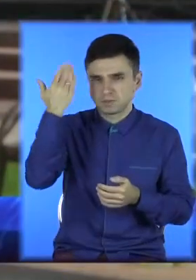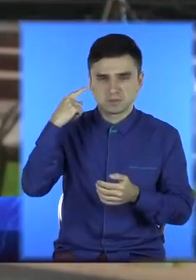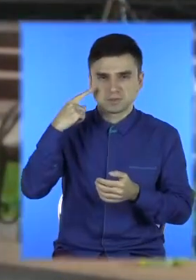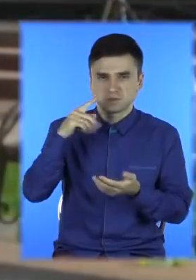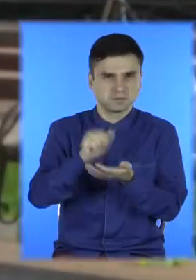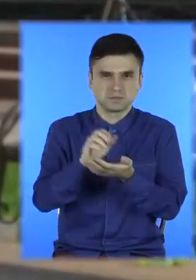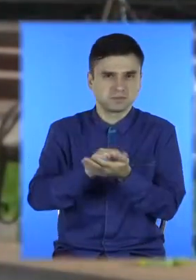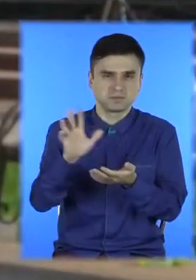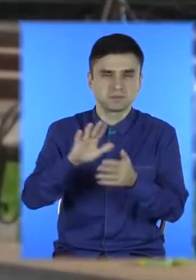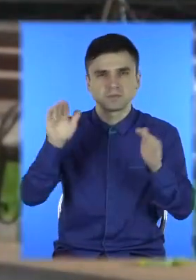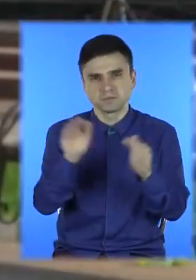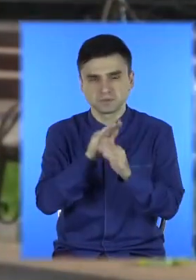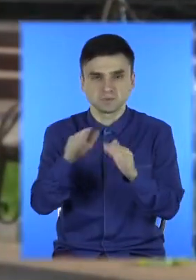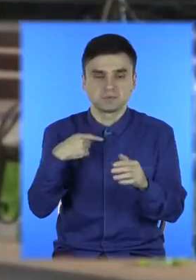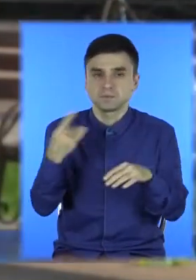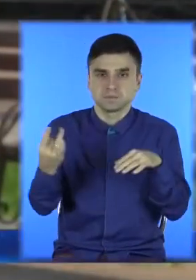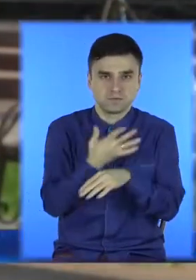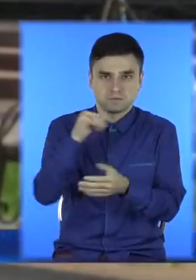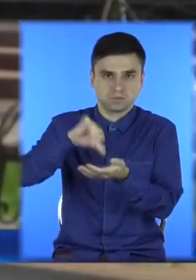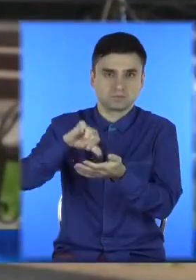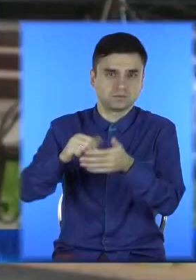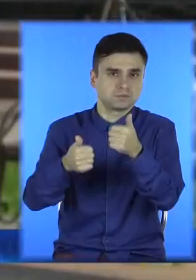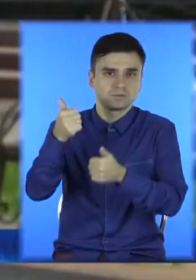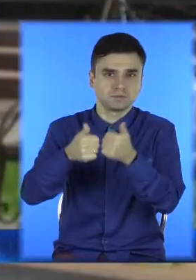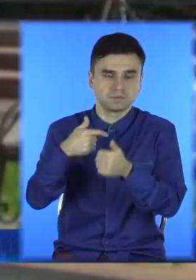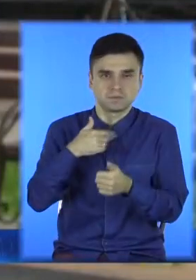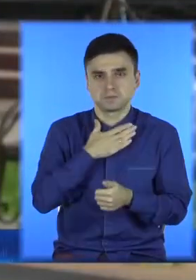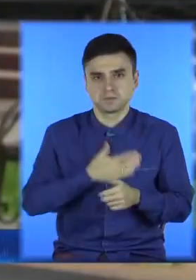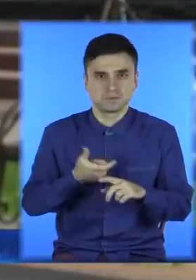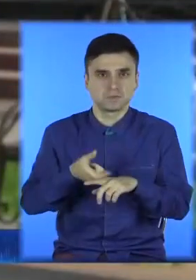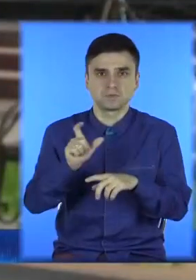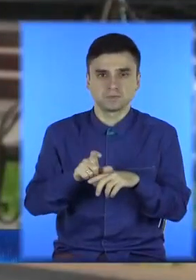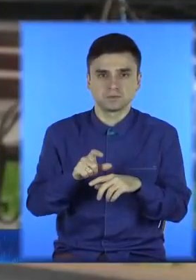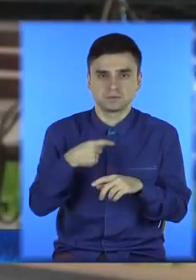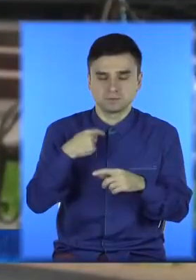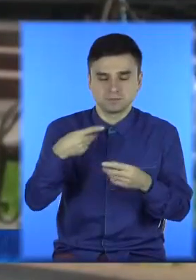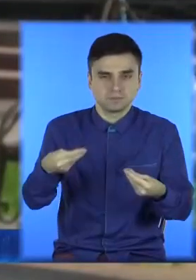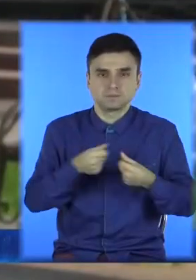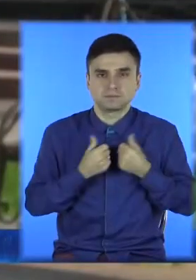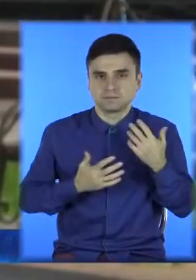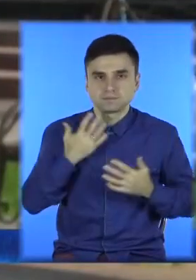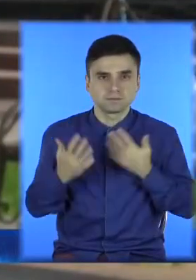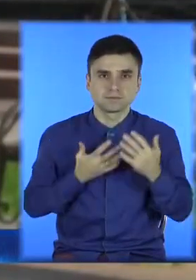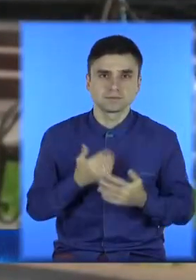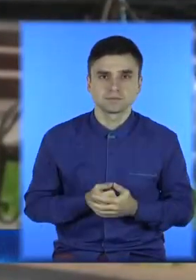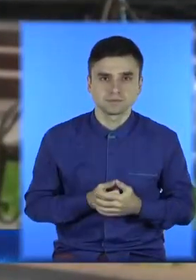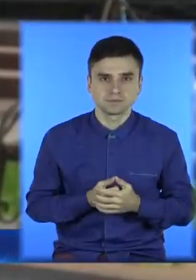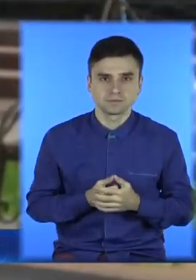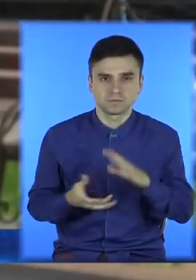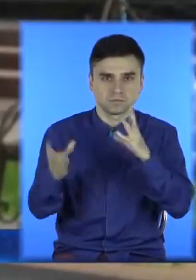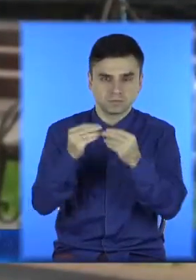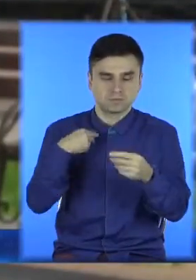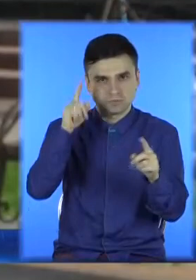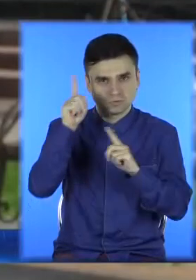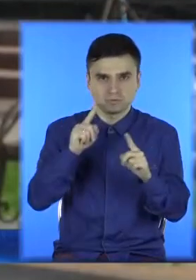дуже приємно, я отримала бурю емоцій, взагалі несподівано. Це так вийшло, ми просто була прогулянка